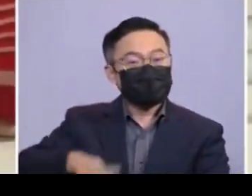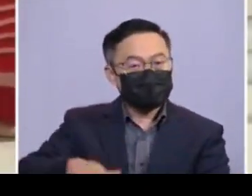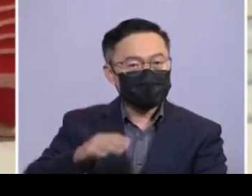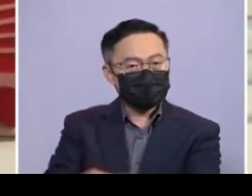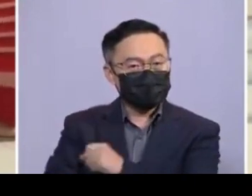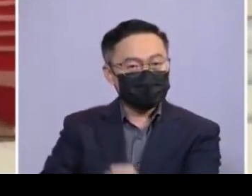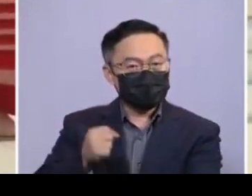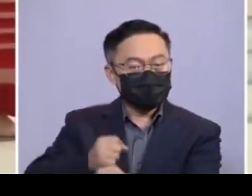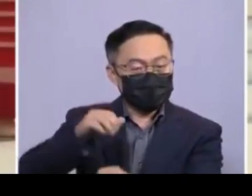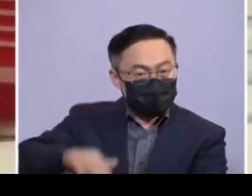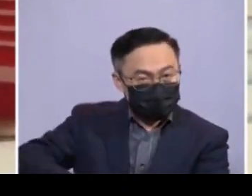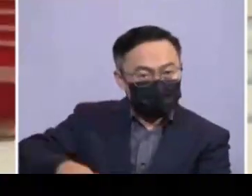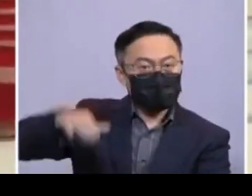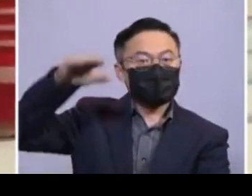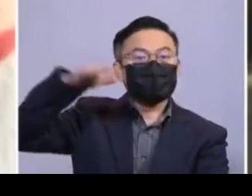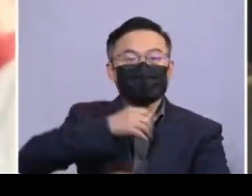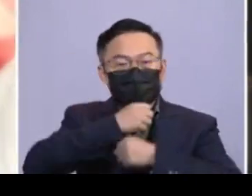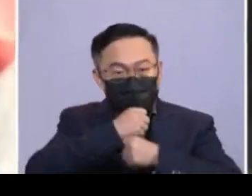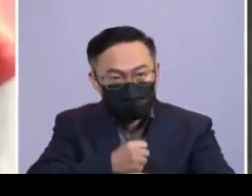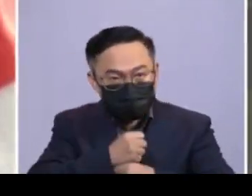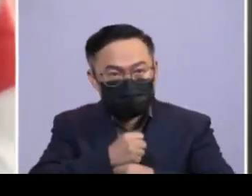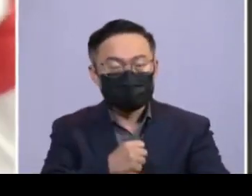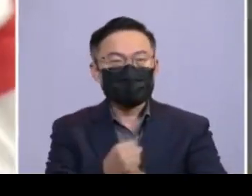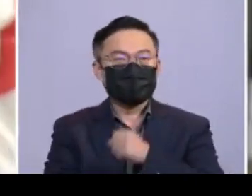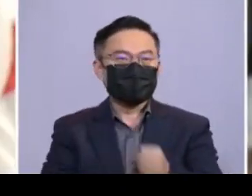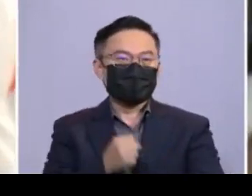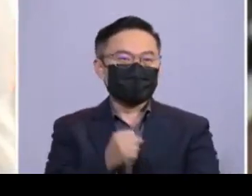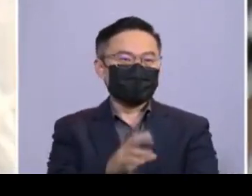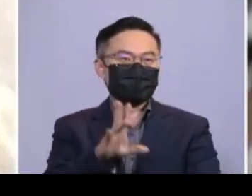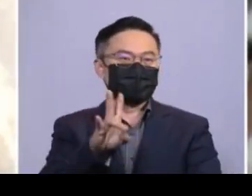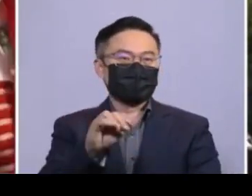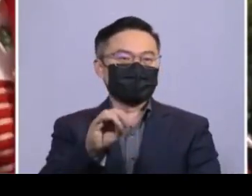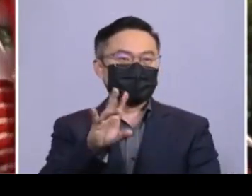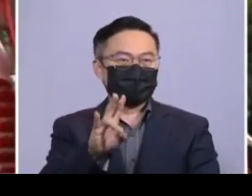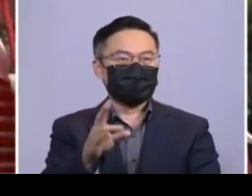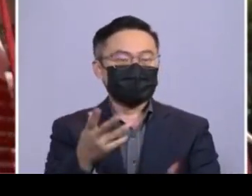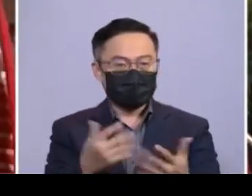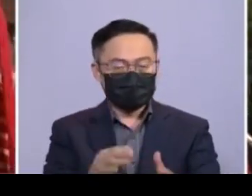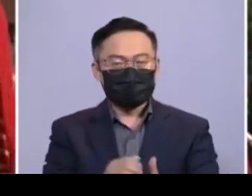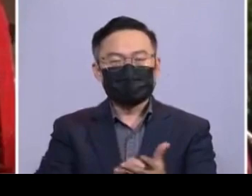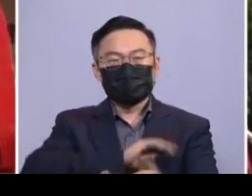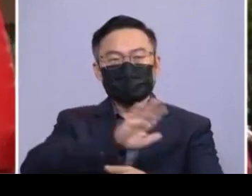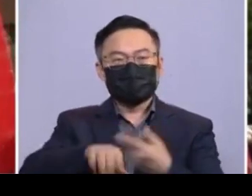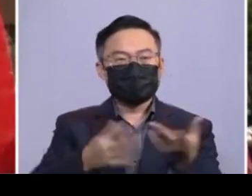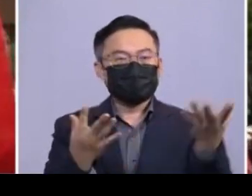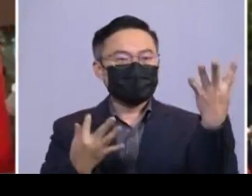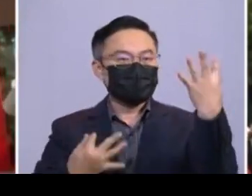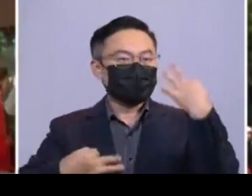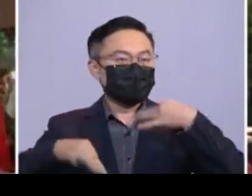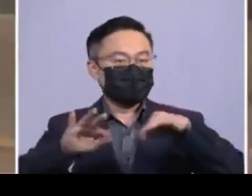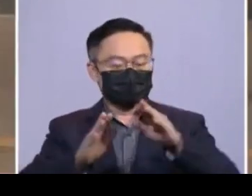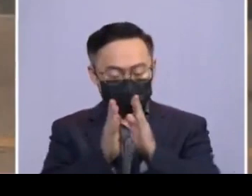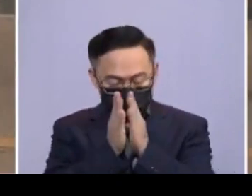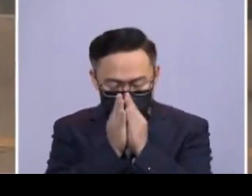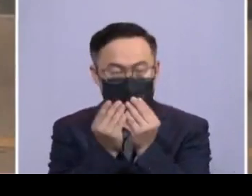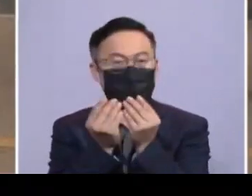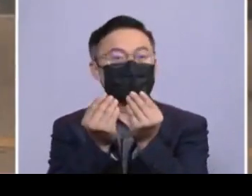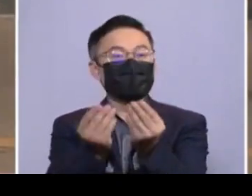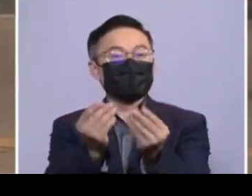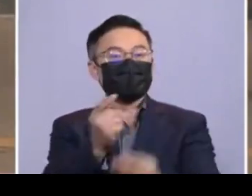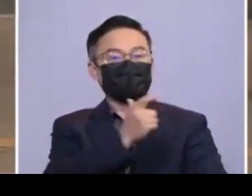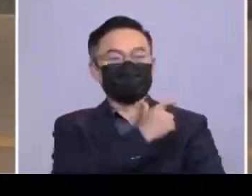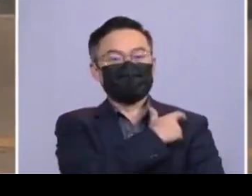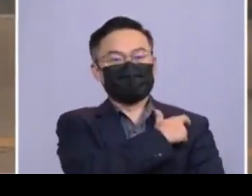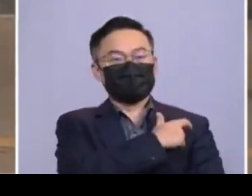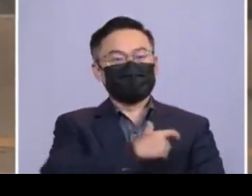ขวบครับไปจนถึงช่างฟ้อนร่วงคุณยายอายุมากสุดก็ 77ปีนะครับร่วมกันฟ้อนถวายเป็นสักการะในวิธียอ